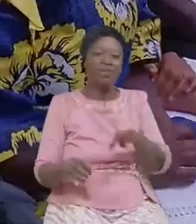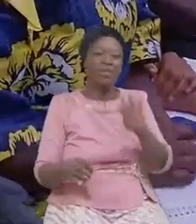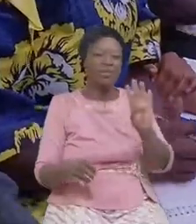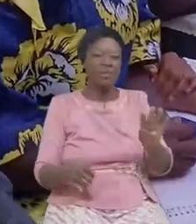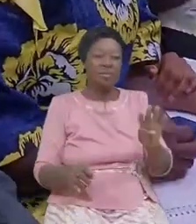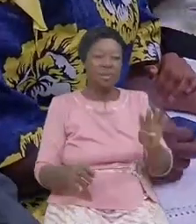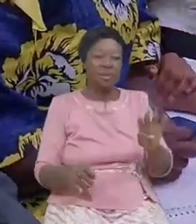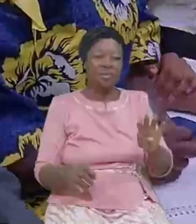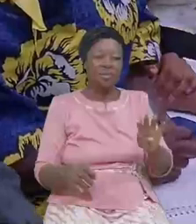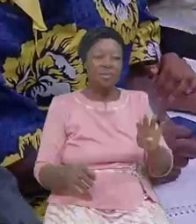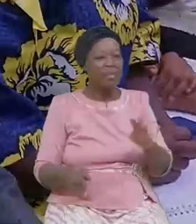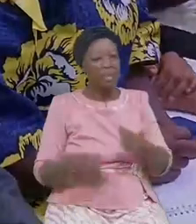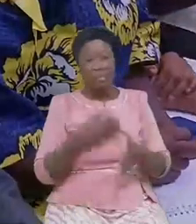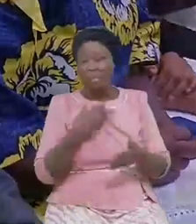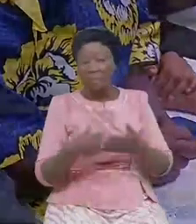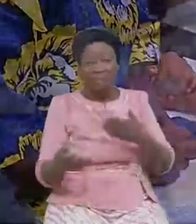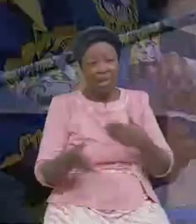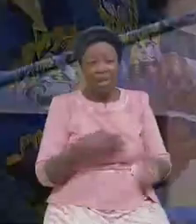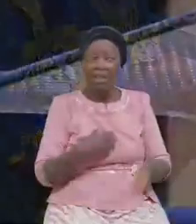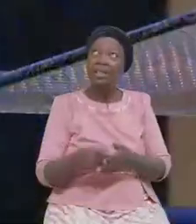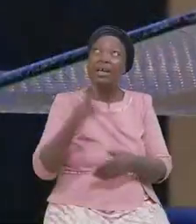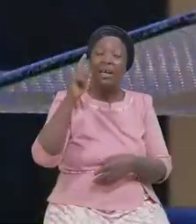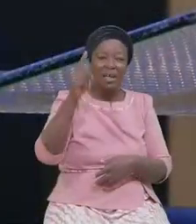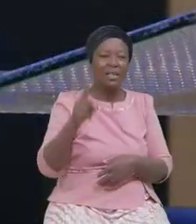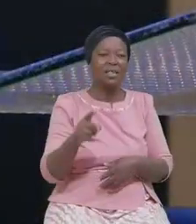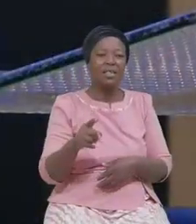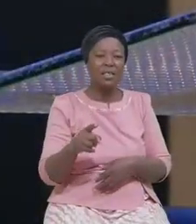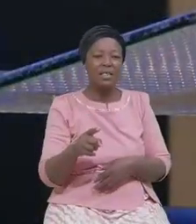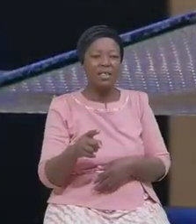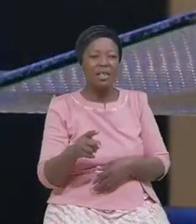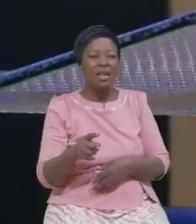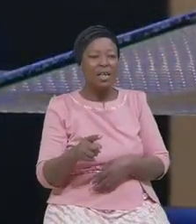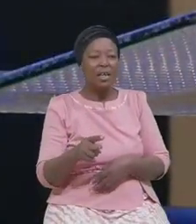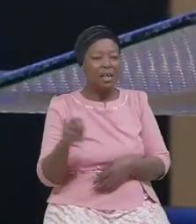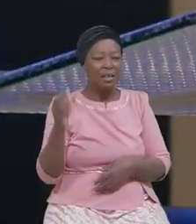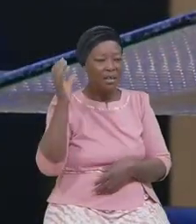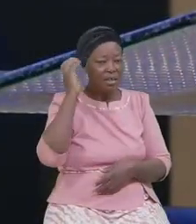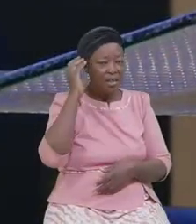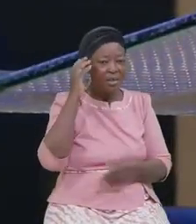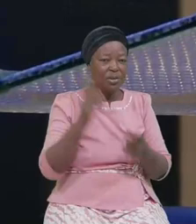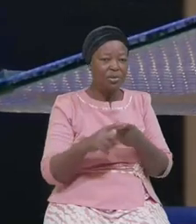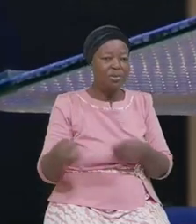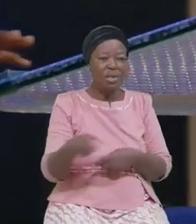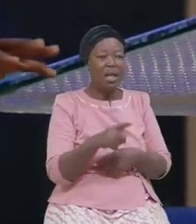dit, il vit leur détresse lorsqu'il